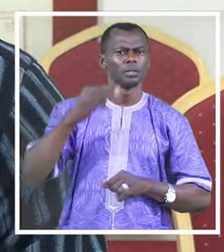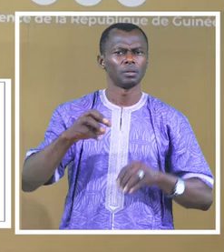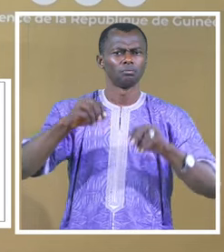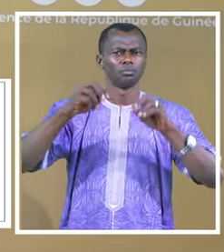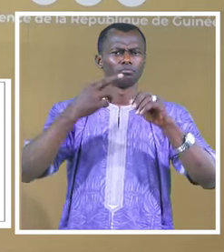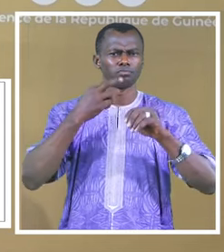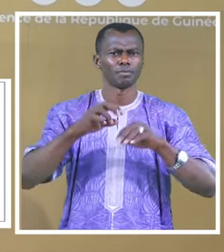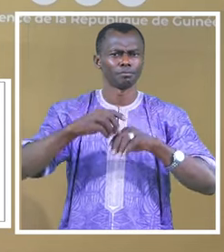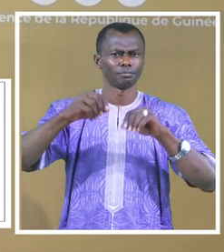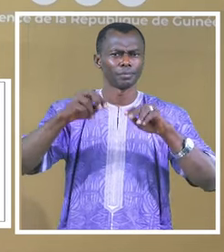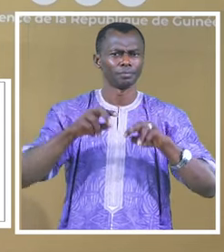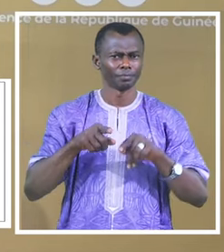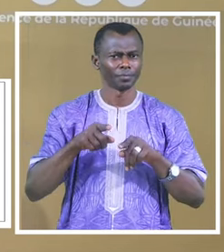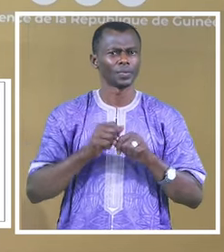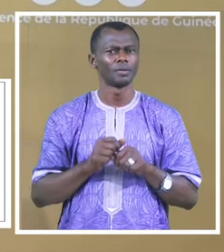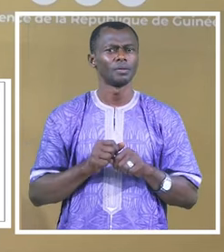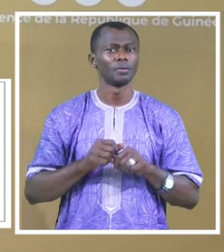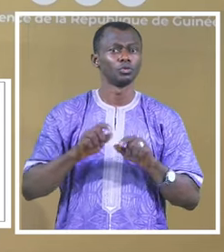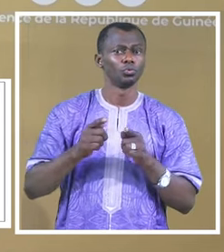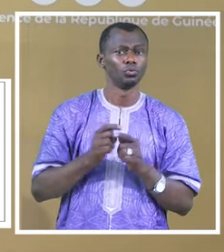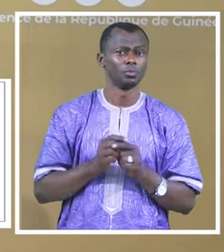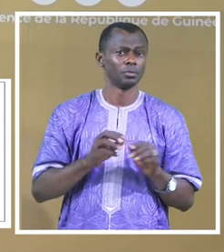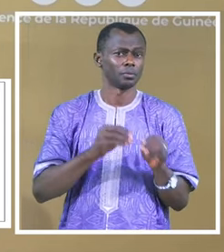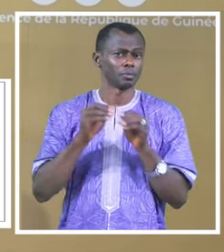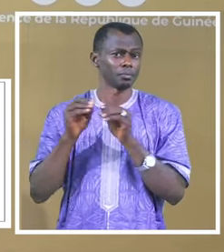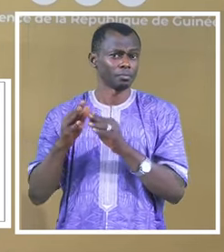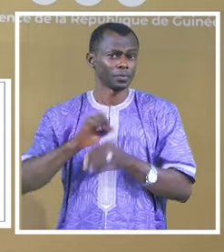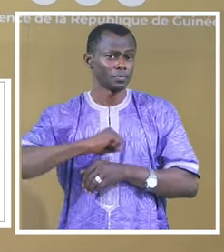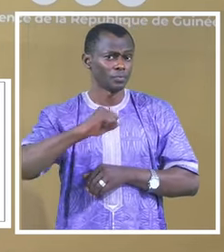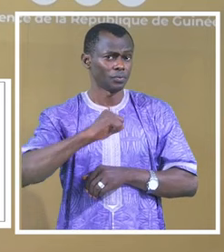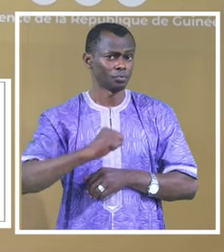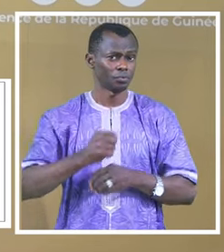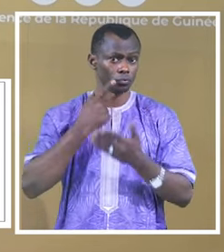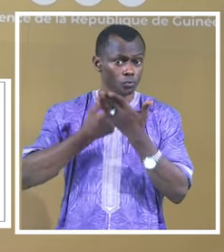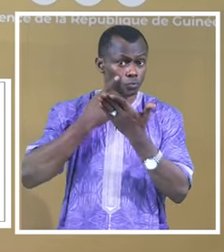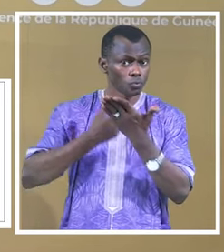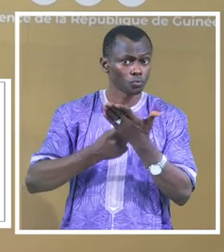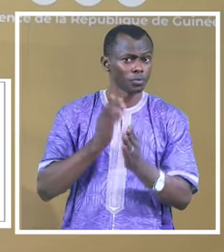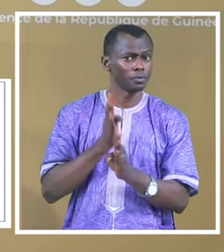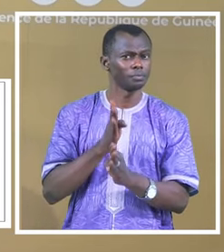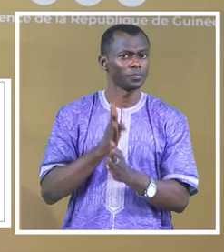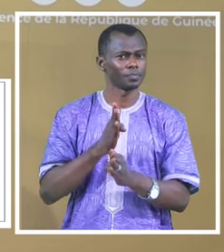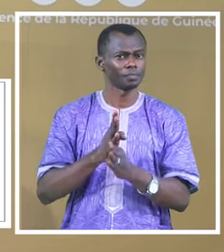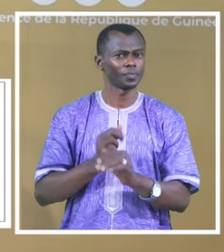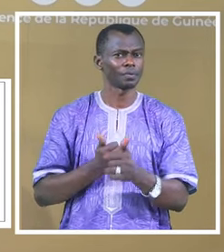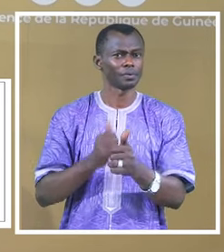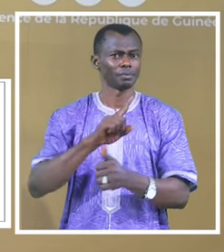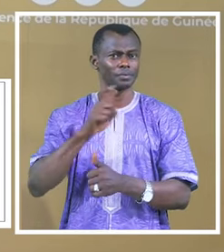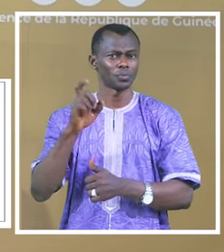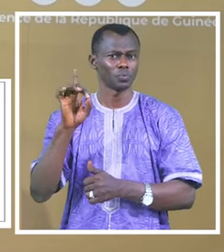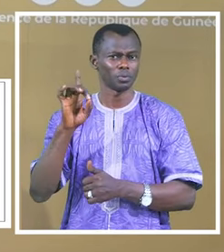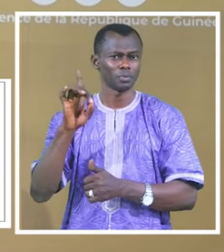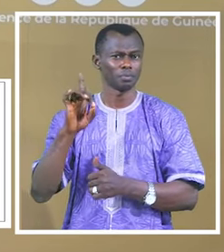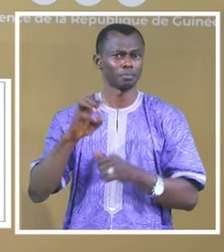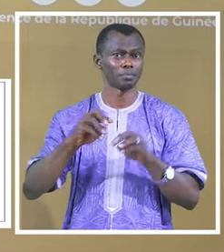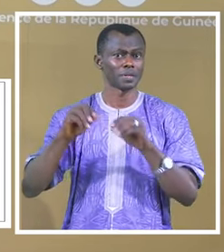contrôler l'application de l'article 108 du Code minier de la Guinée relatif à la nomination des